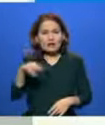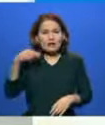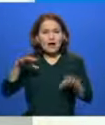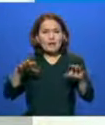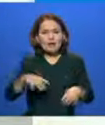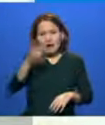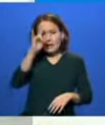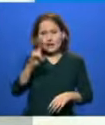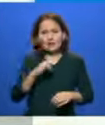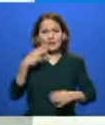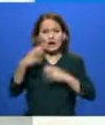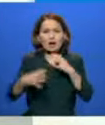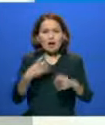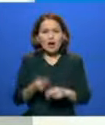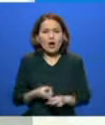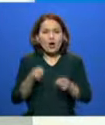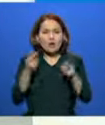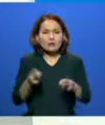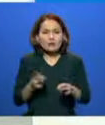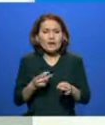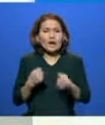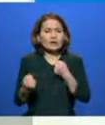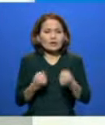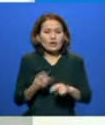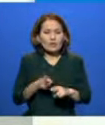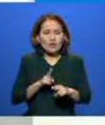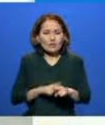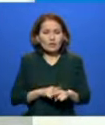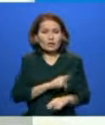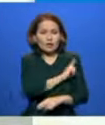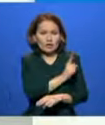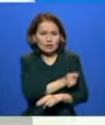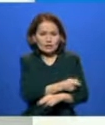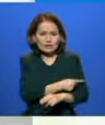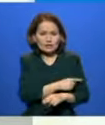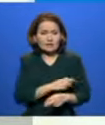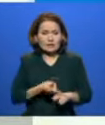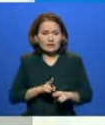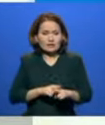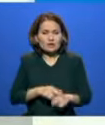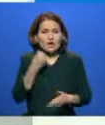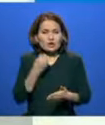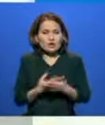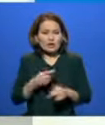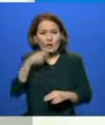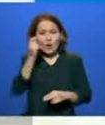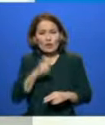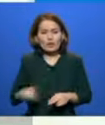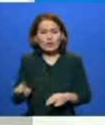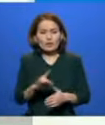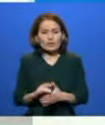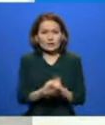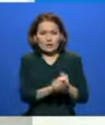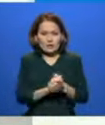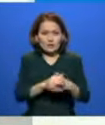президенті Қазақстанның халықаралық қауіпсіздікті нығайту ісіне жұмсаған күш-жігерін жоғары бағалап, мемлекет басшысының Украинадағы қақтығысты бейбіт жолмен